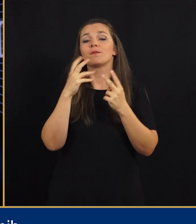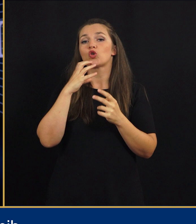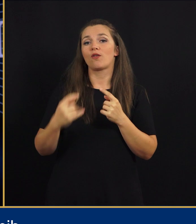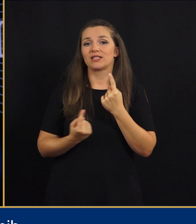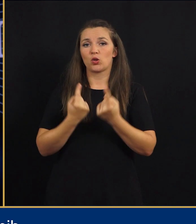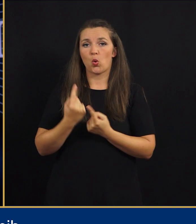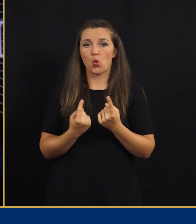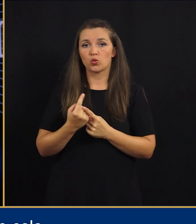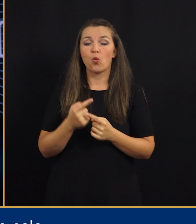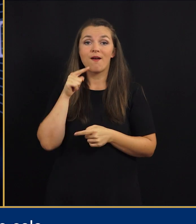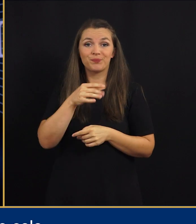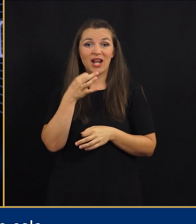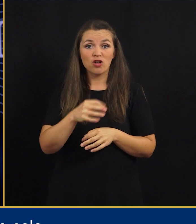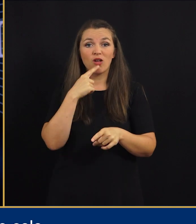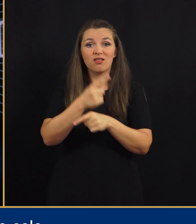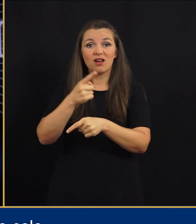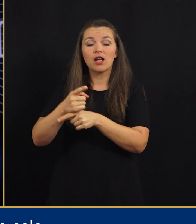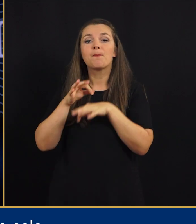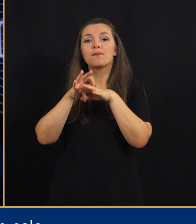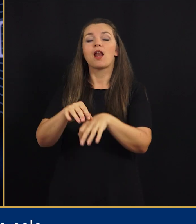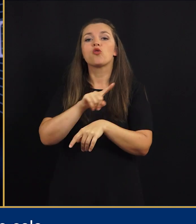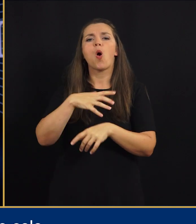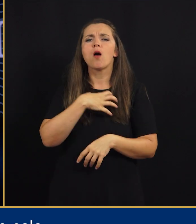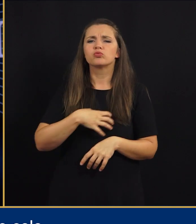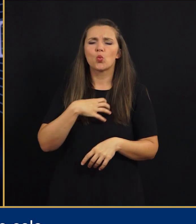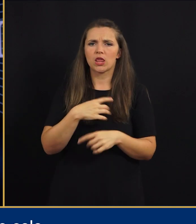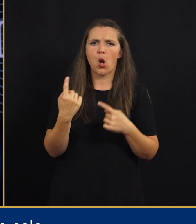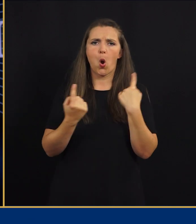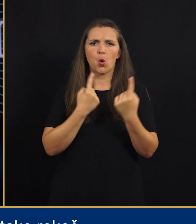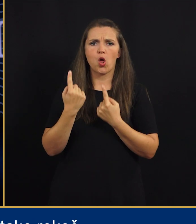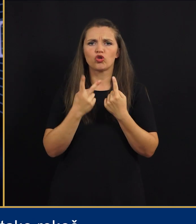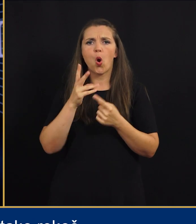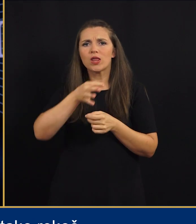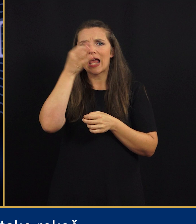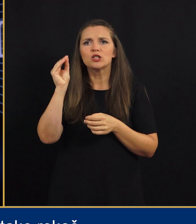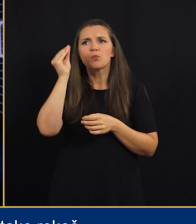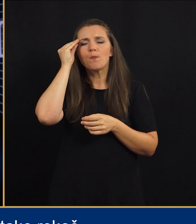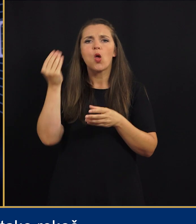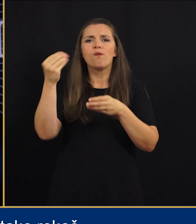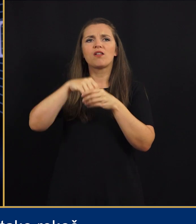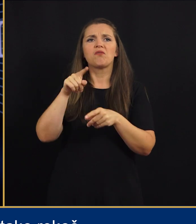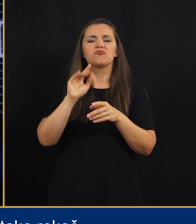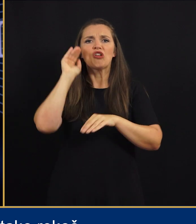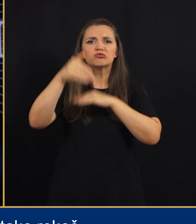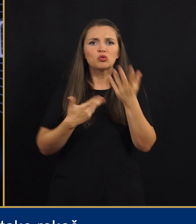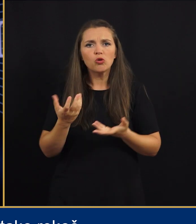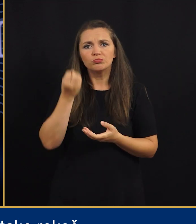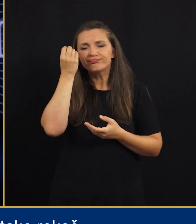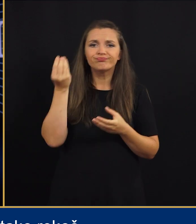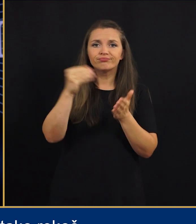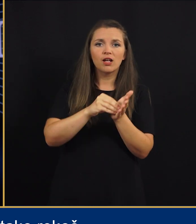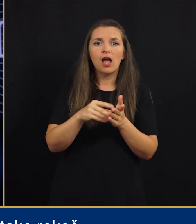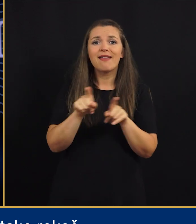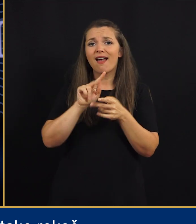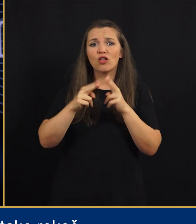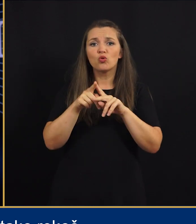zgodovinskih dogodkov. Takšno dirigiranje privede celo do absurdnih okoliščin, ko se dnevi spomina uvedejo tako rekoč čez noč in na